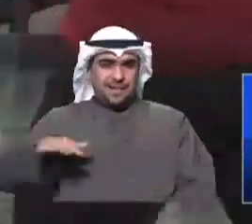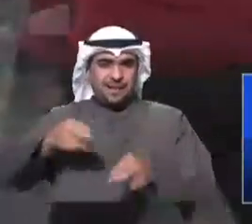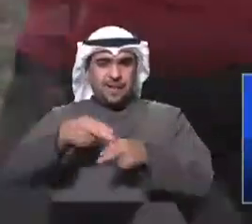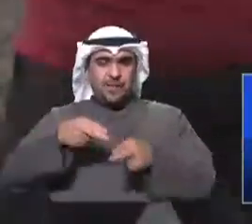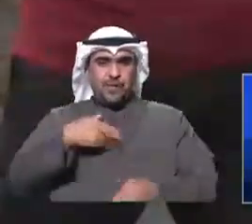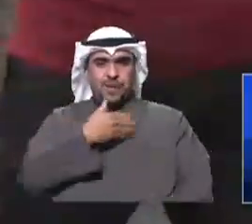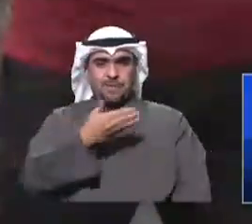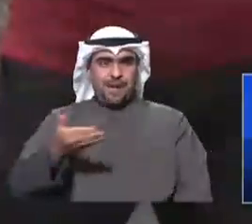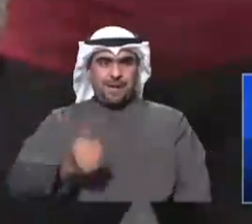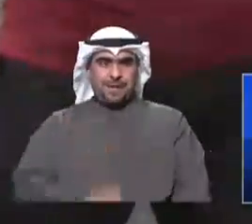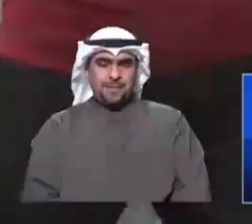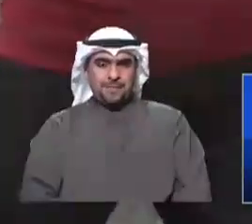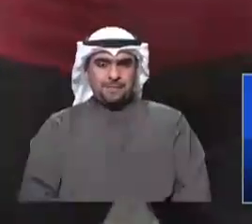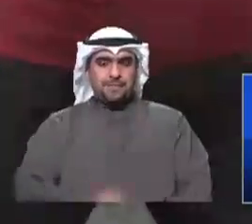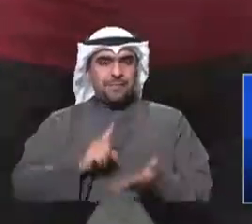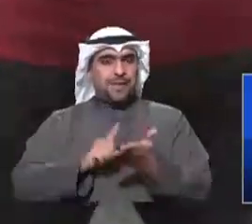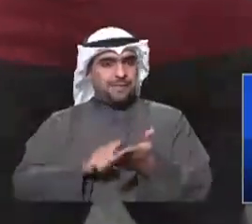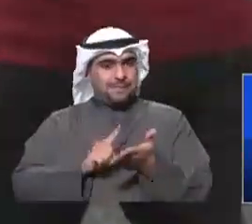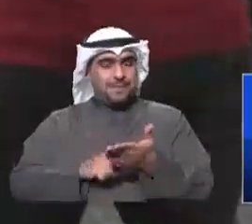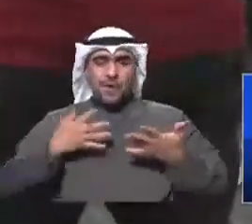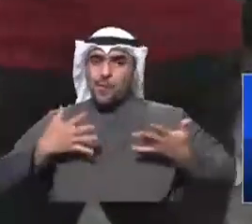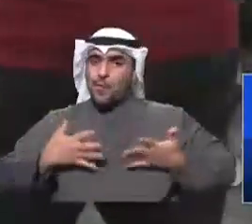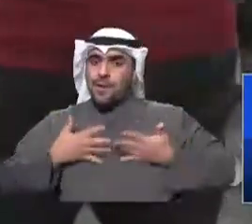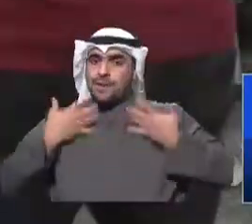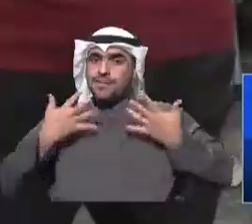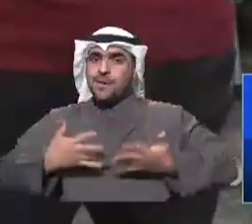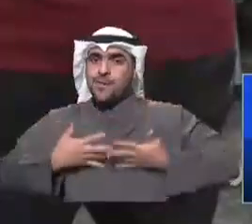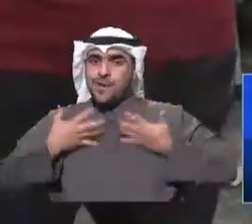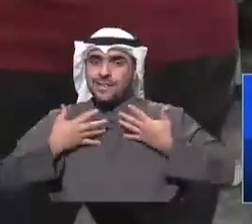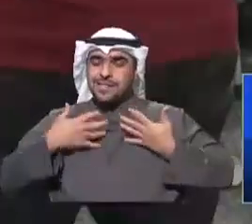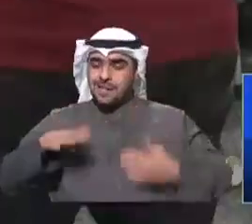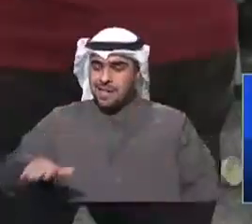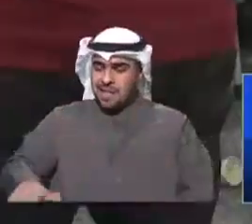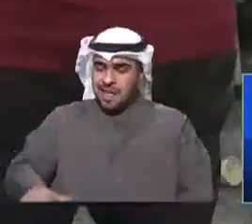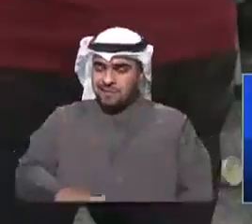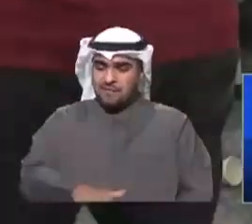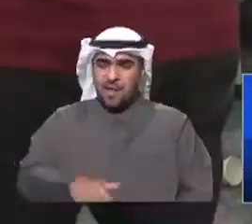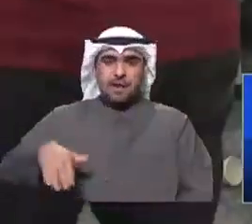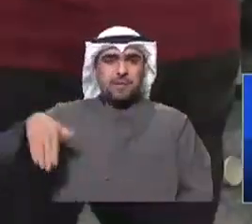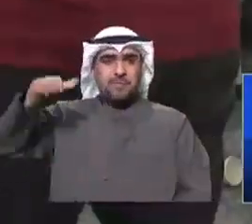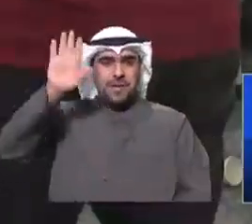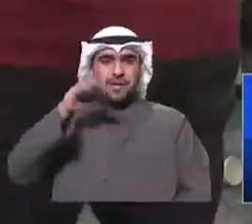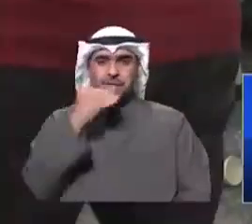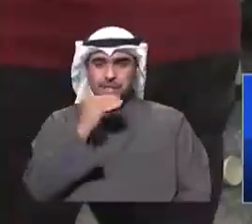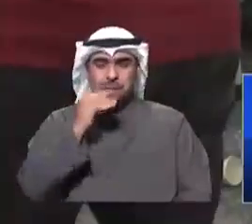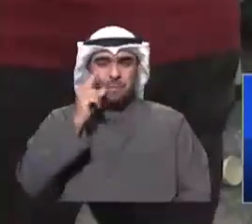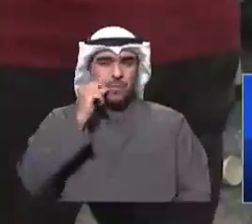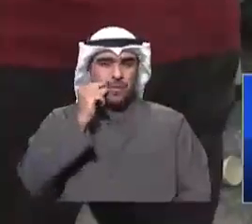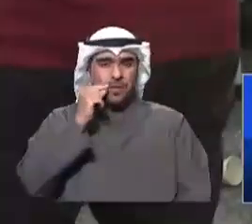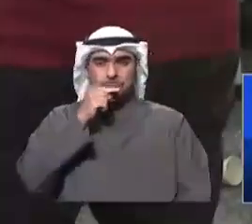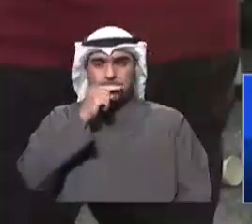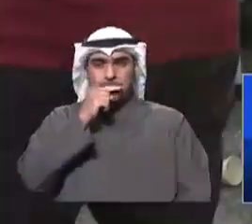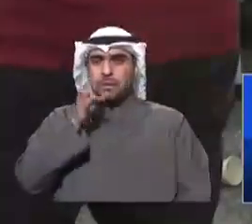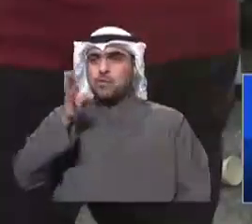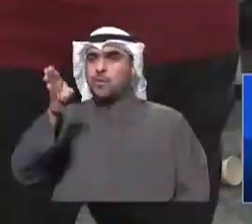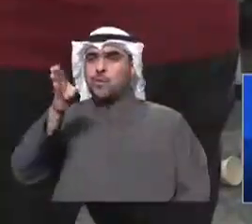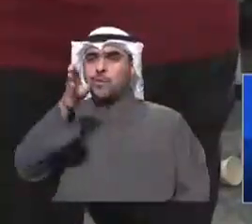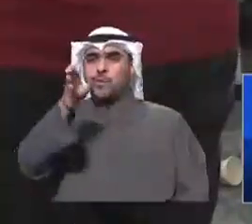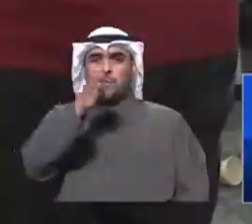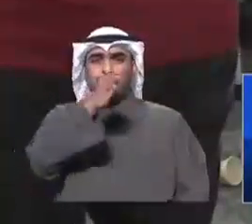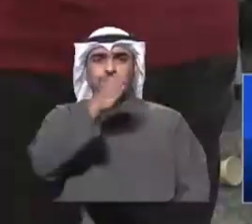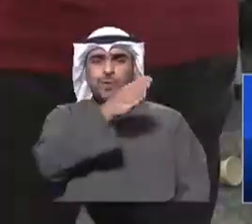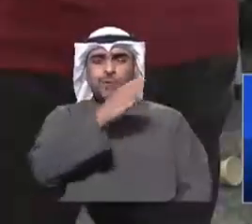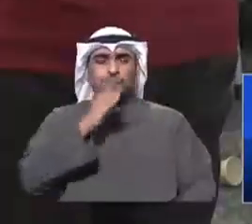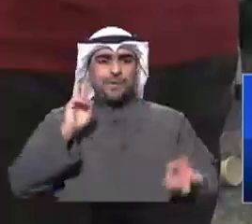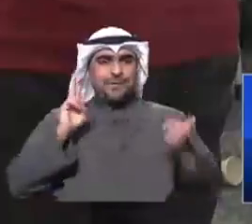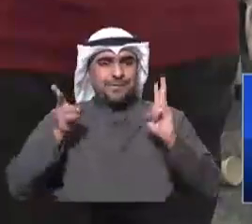رب. نقدر نوصف الوناسة يعني الحمد لله، صغير وكبير وكل مكان، يعني كل مكان تروح كله وناسة،